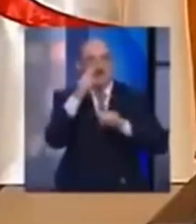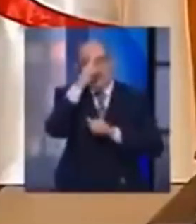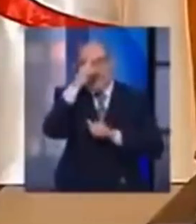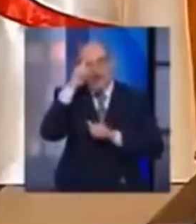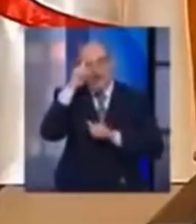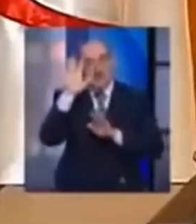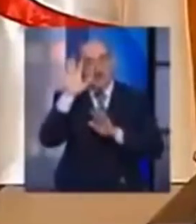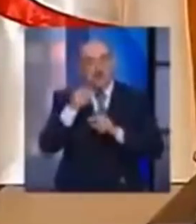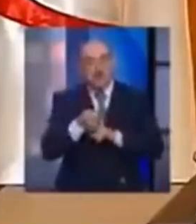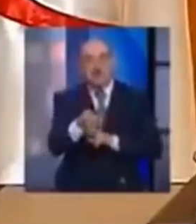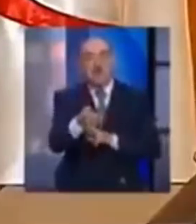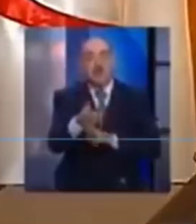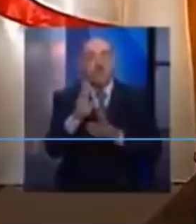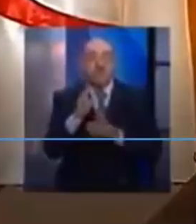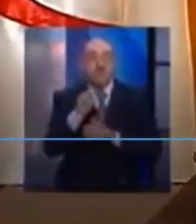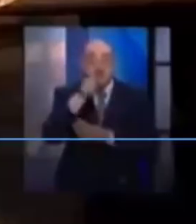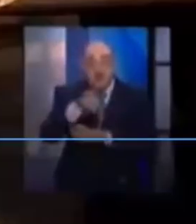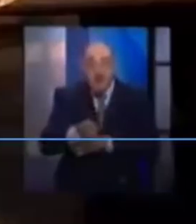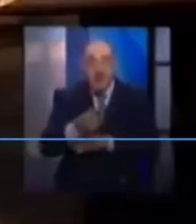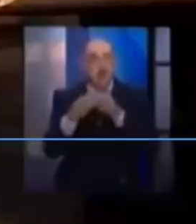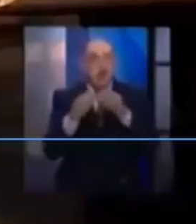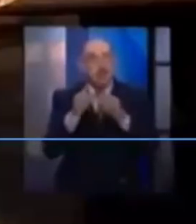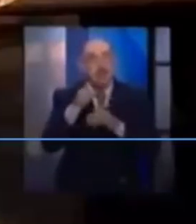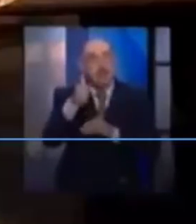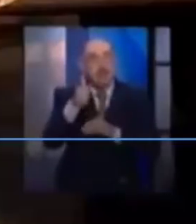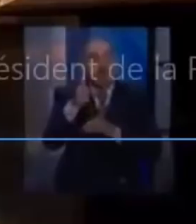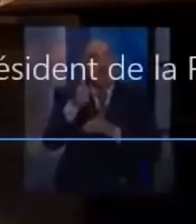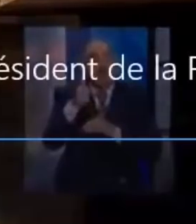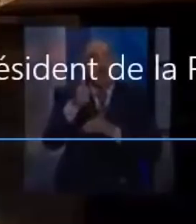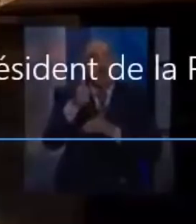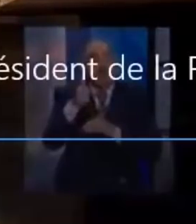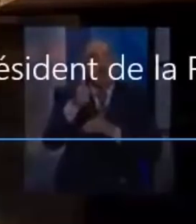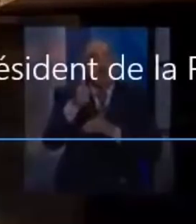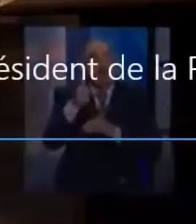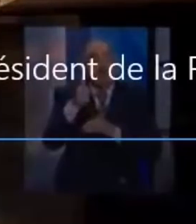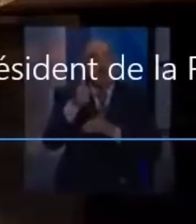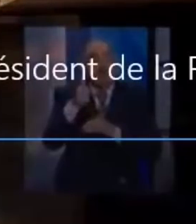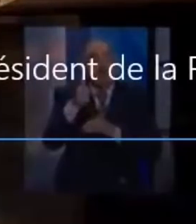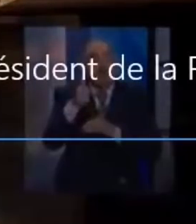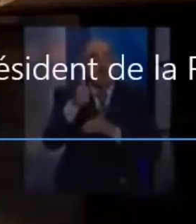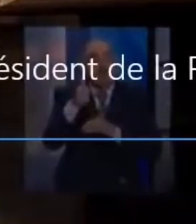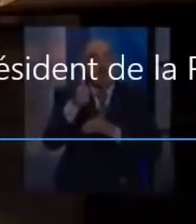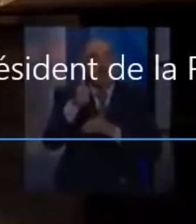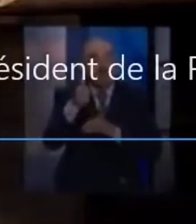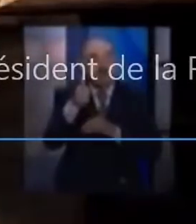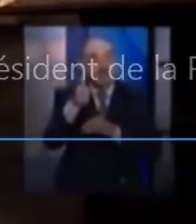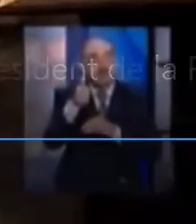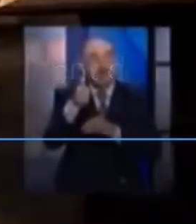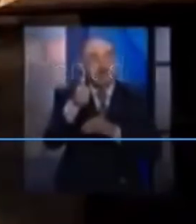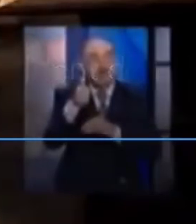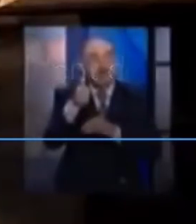ابتداء من هذه الليله ولا غدا يلتحقون بعائلتهم. شيء جميل يصدر عفو في حق الناس اللي